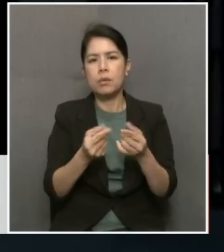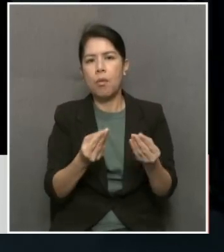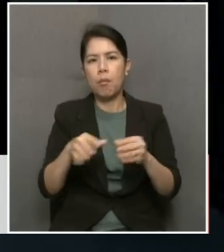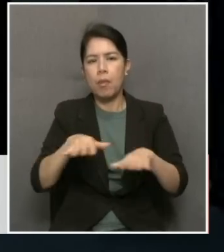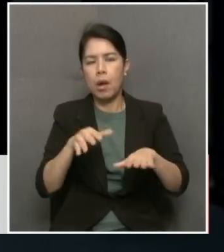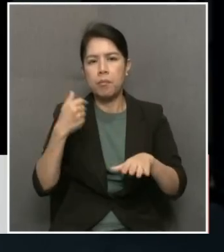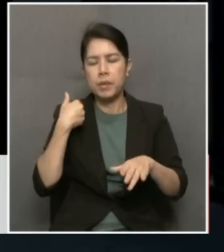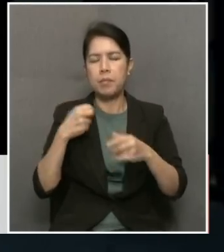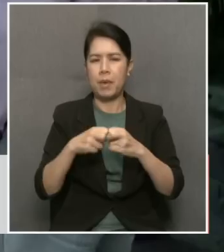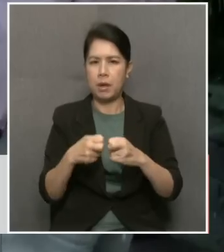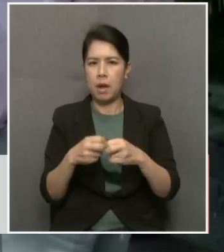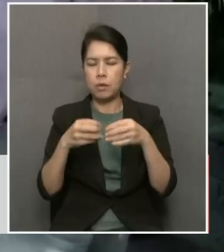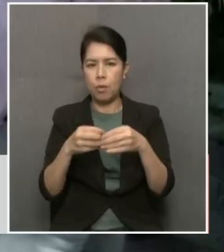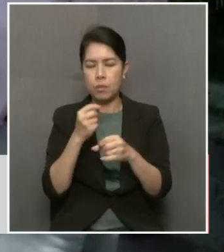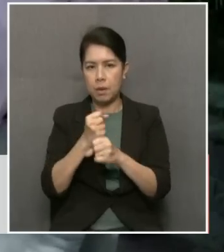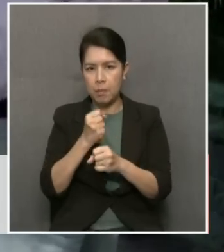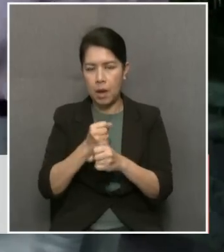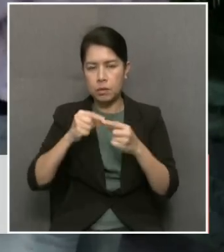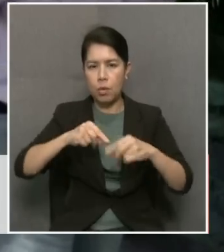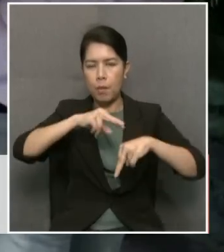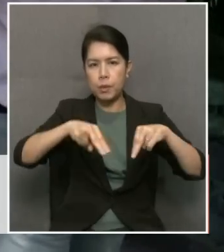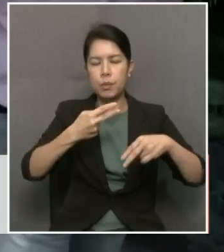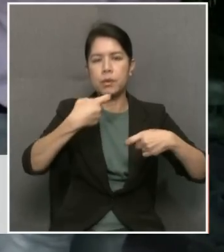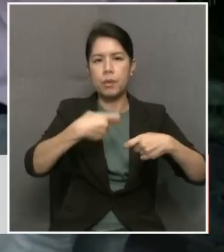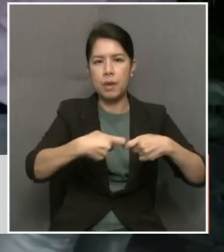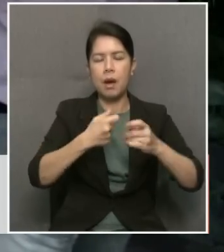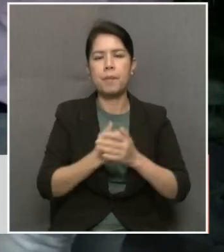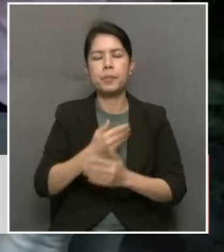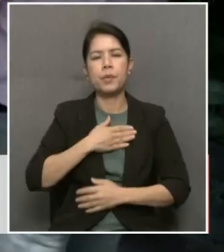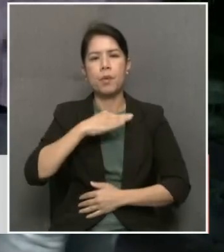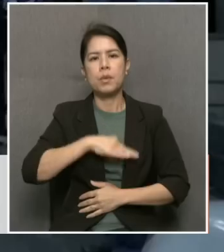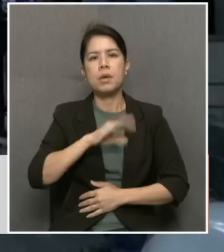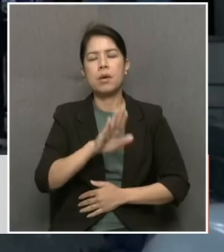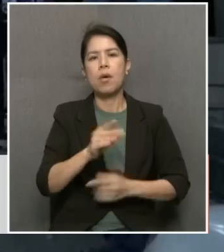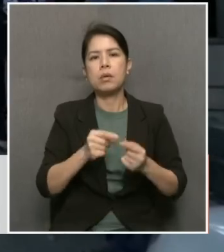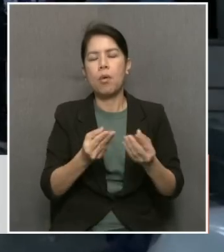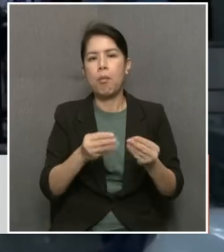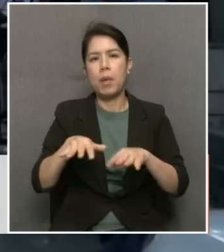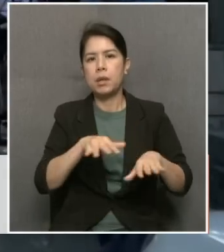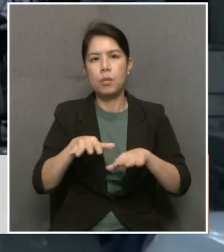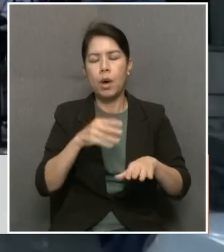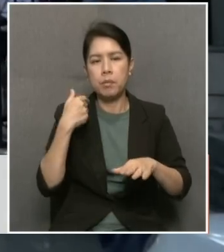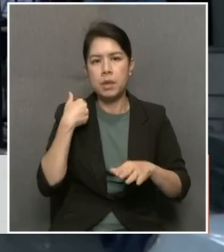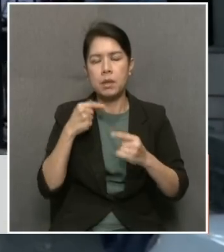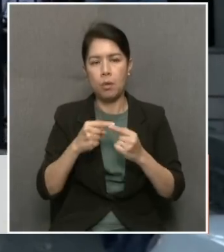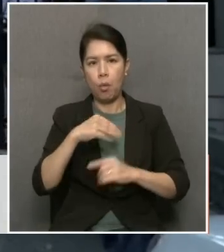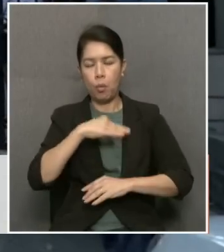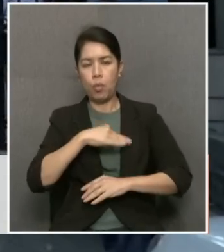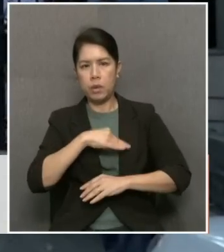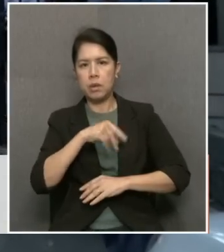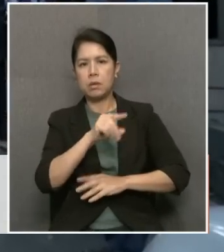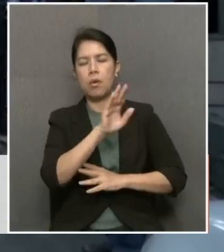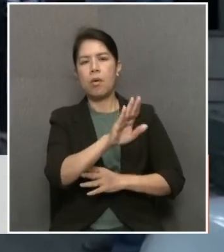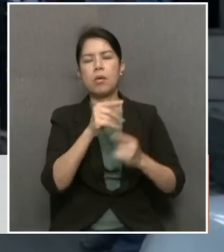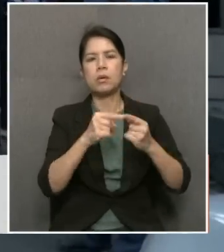าถึงพื้นที่ที่ดินถล่มด้วยค่ะ แรงสั่นสะเทือนของแผ่นดินไหวนั้นรับรู้ได้ไปถึงภาคเหนือของอินเดียนะครับทั้งในกรุงนิวเด